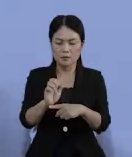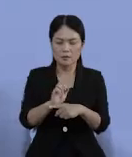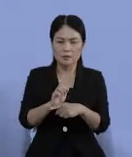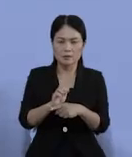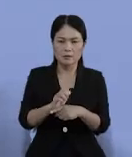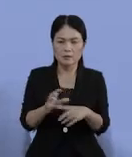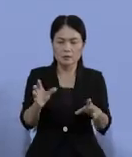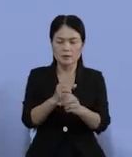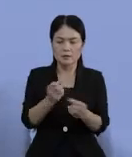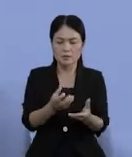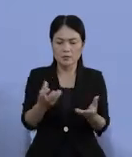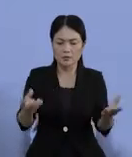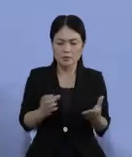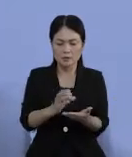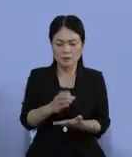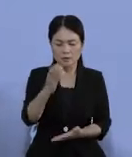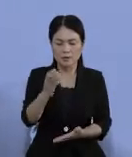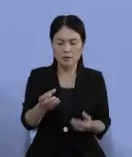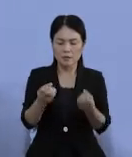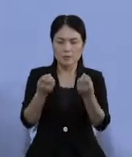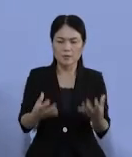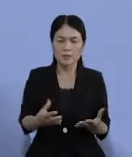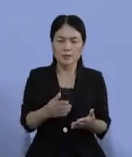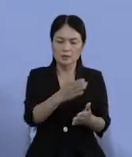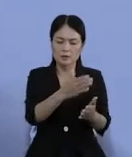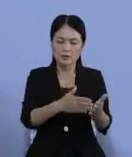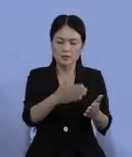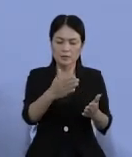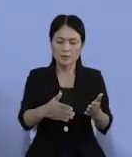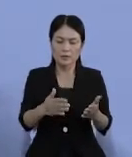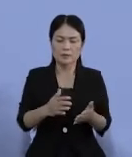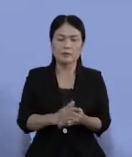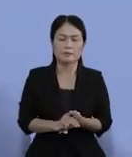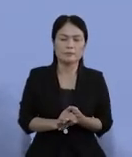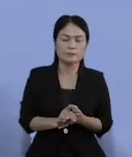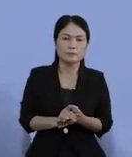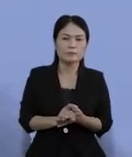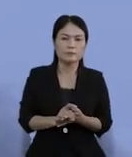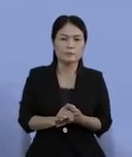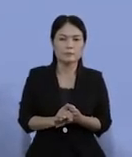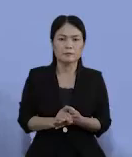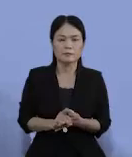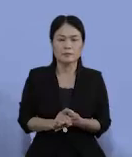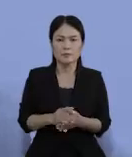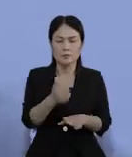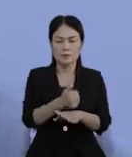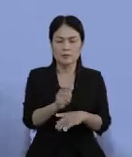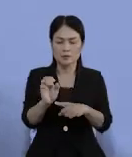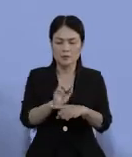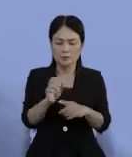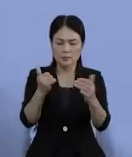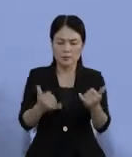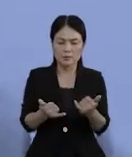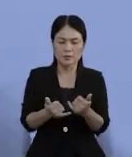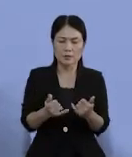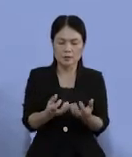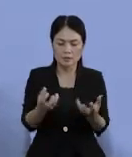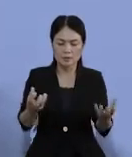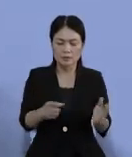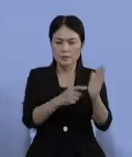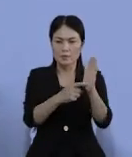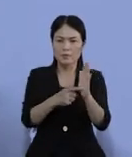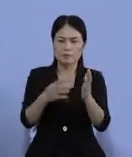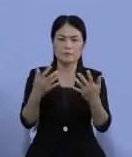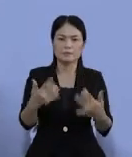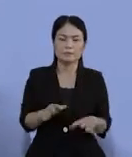dưỡng cái bàn bàn chạy cầm bông đi chia phần màn chẩm này cốt. Chà, chắc nếu không có thiên chẩm nào ní cái bàn bằng hai